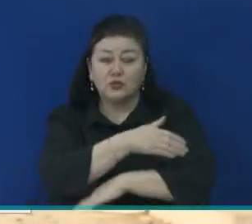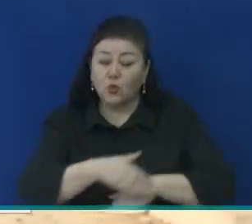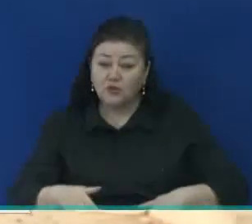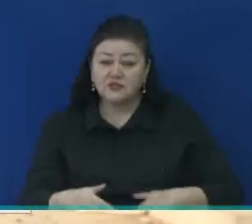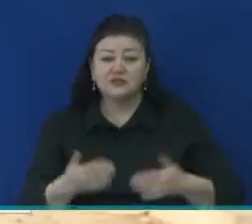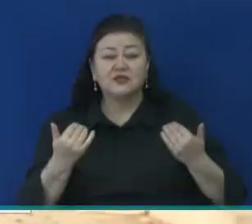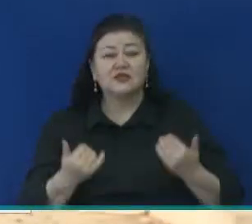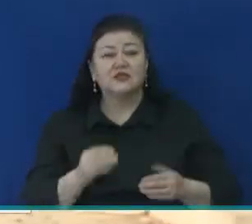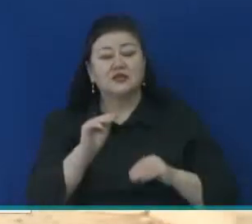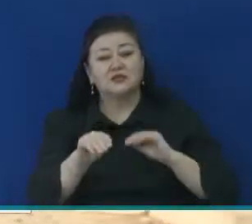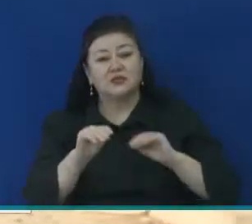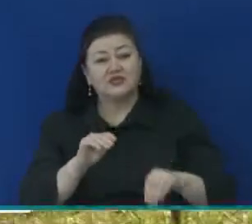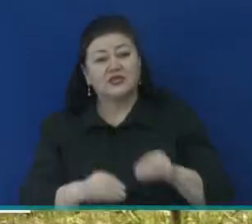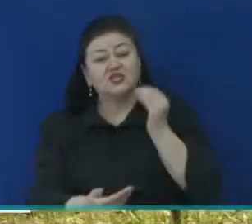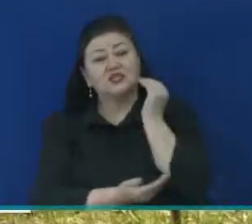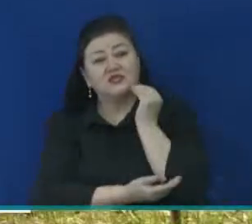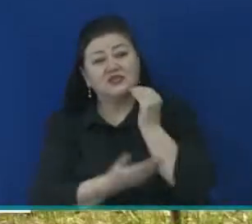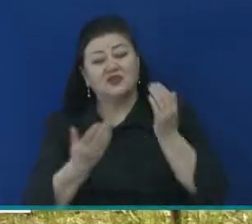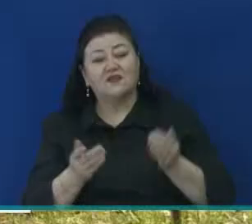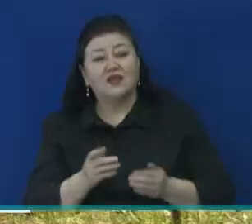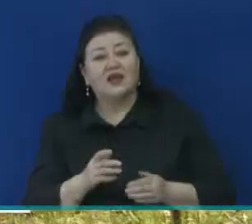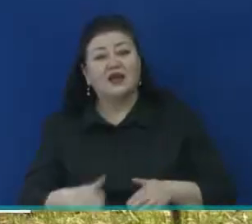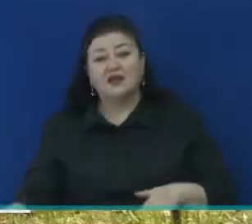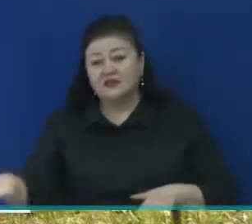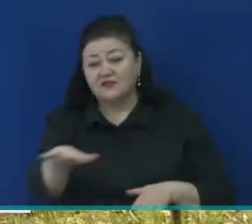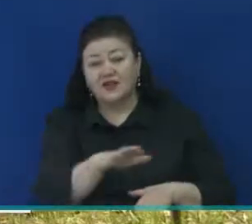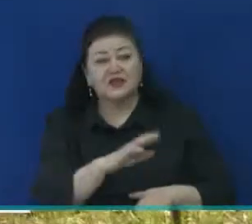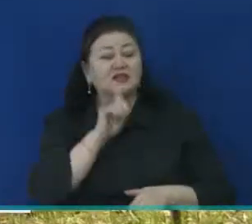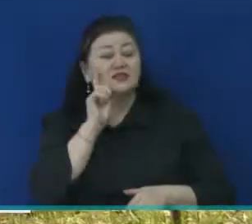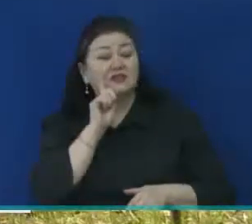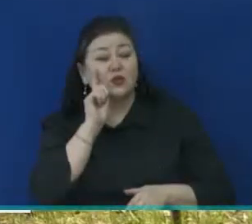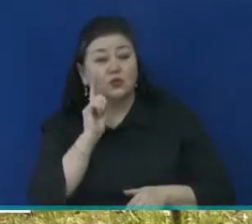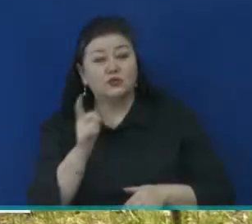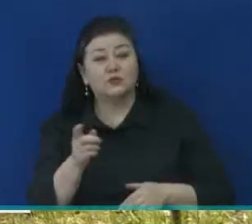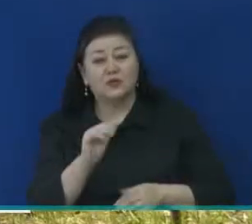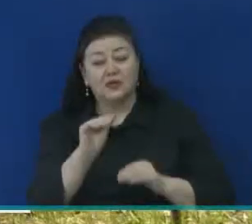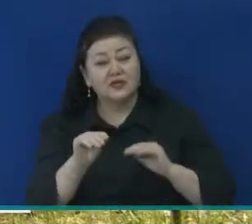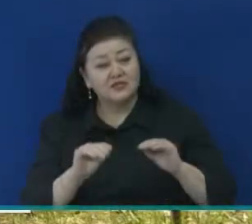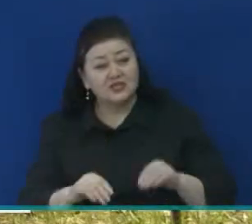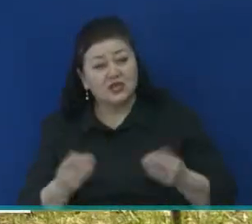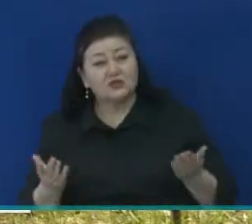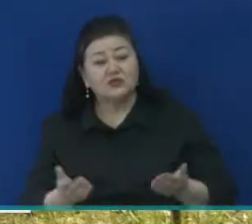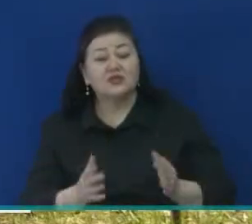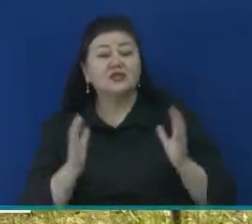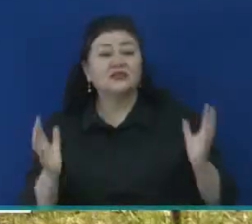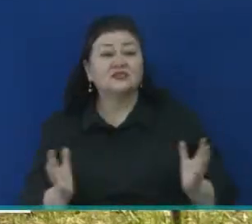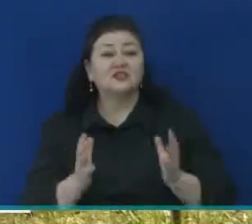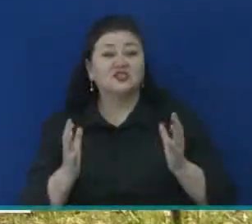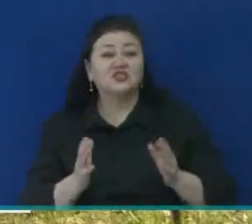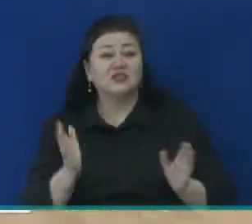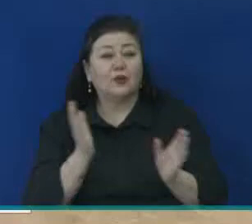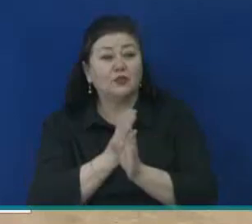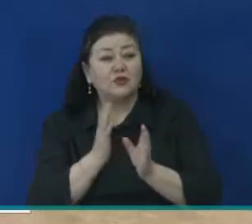жоспарланған. Оның ішіне саябақтарды бөлу, көгалдардың санын көбейту, сондай-ақ жасыл желектерді күтіп ұстау және қорғау ережелері